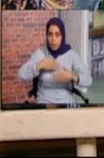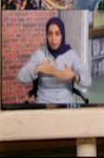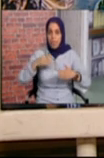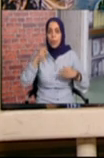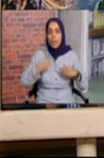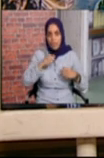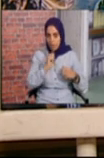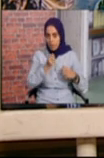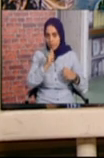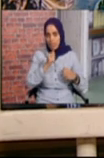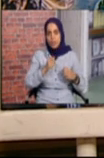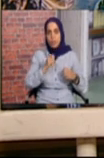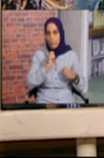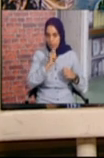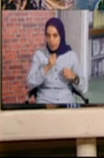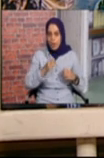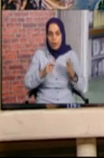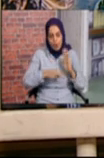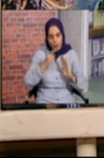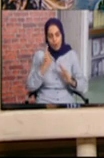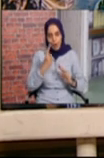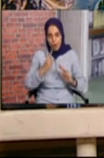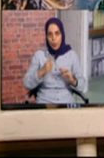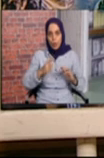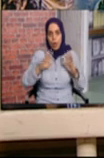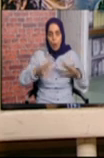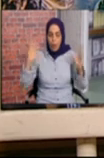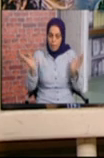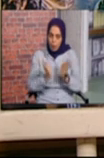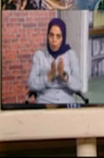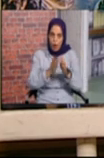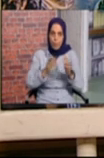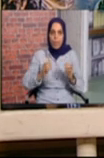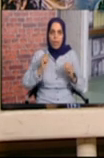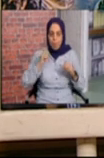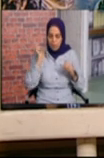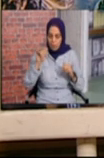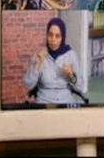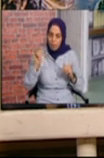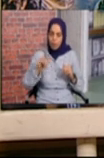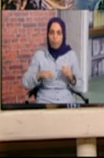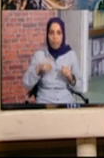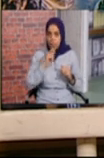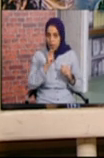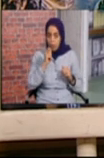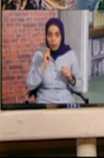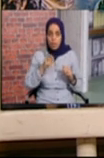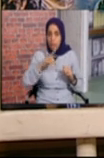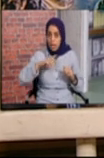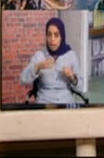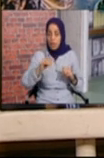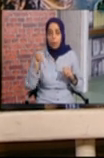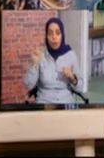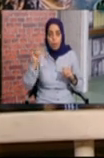زميلتي العزيزة عاطفة وسعود في الفقرة الأولى ومجموعة من أهم وأحدث الأخبار. الحقيقة احنا هنتكلم عن